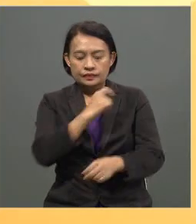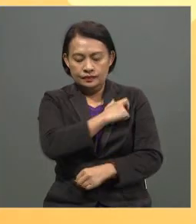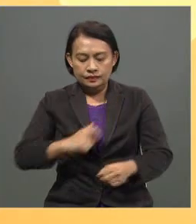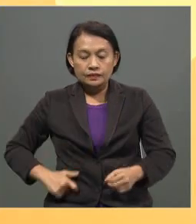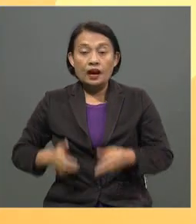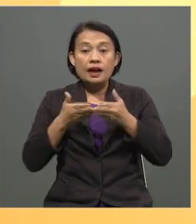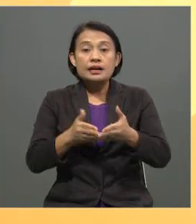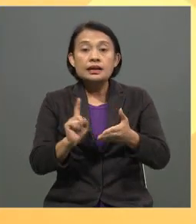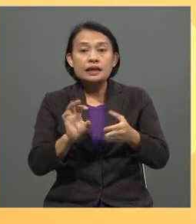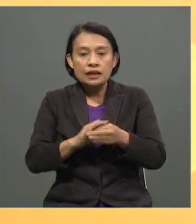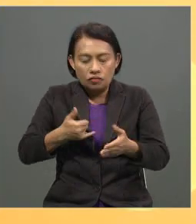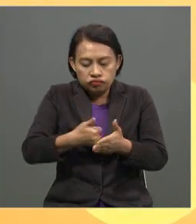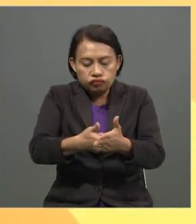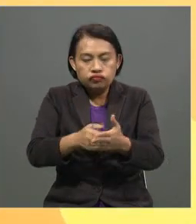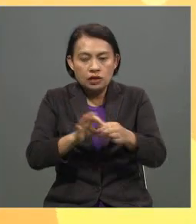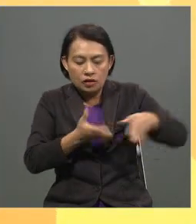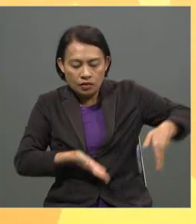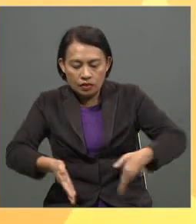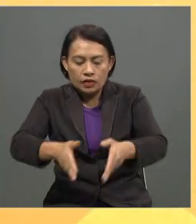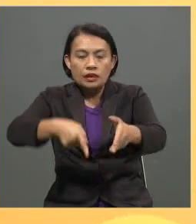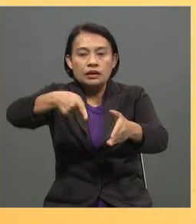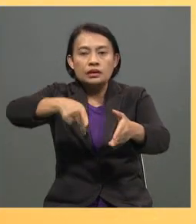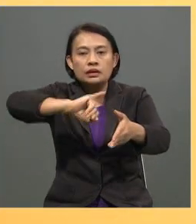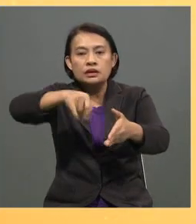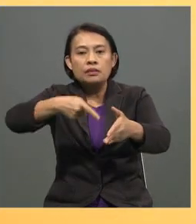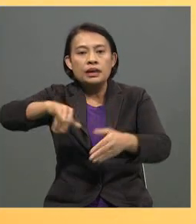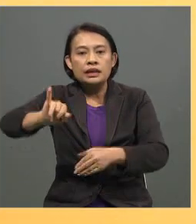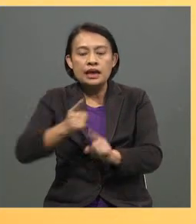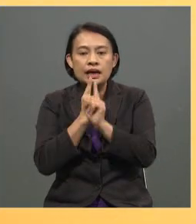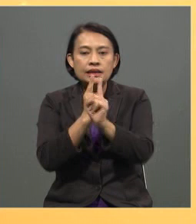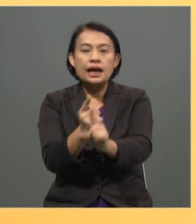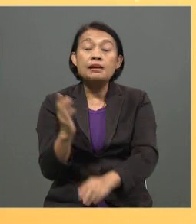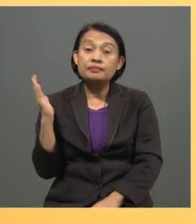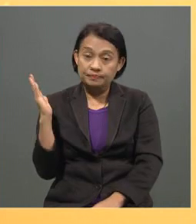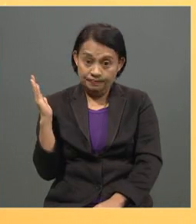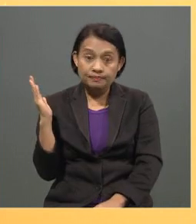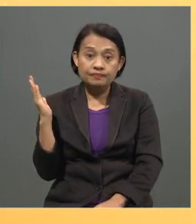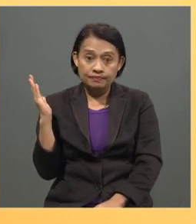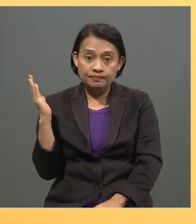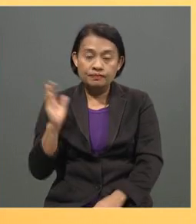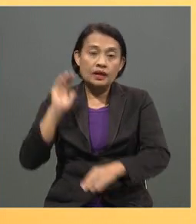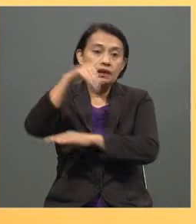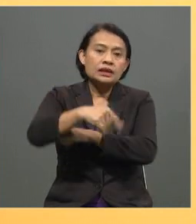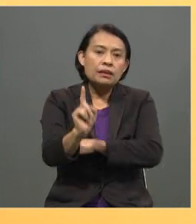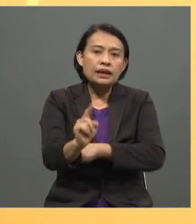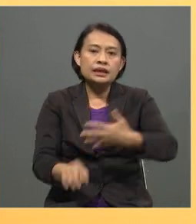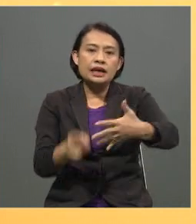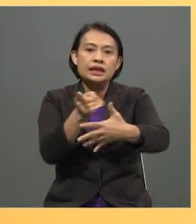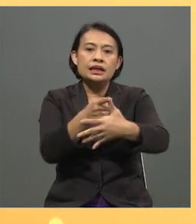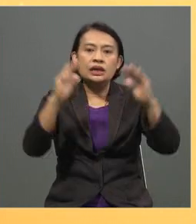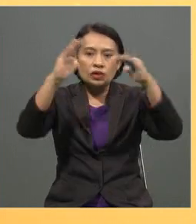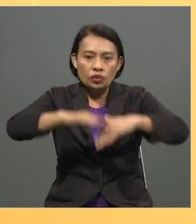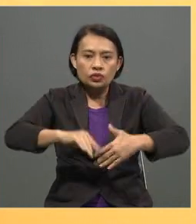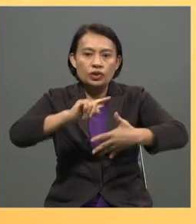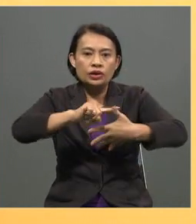จะผ่านสะพานข้ามแม่น้ำเจ้าพระยาทั้งสิ้นเนี่ย 5 5สะพานด้วยกันตามที่ขึ้นที่หน้าจอในขณะนี้นะครับก็คือมีที่สะพานกรุงธนนะครับหรือ